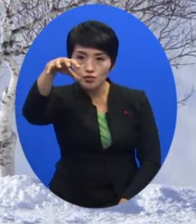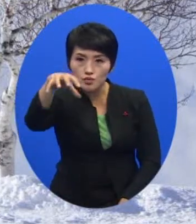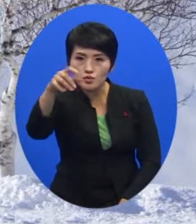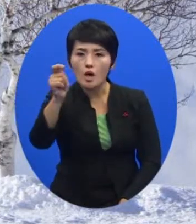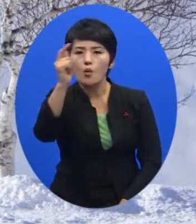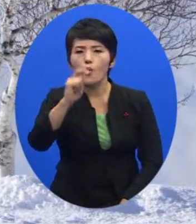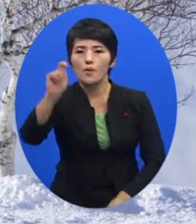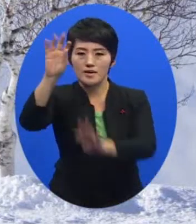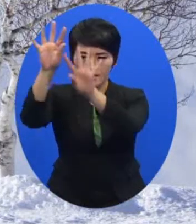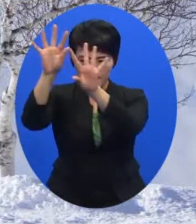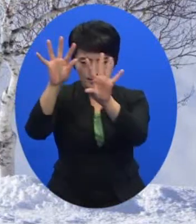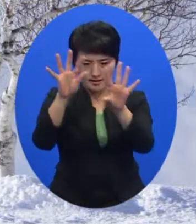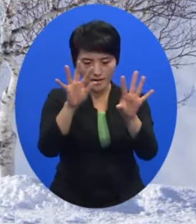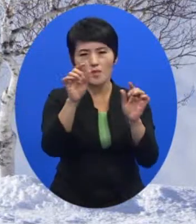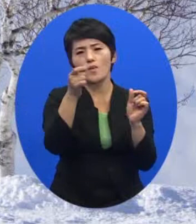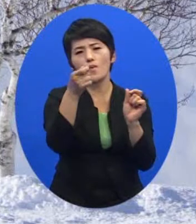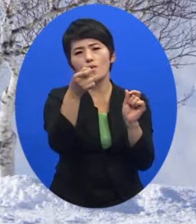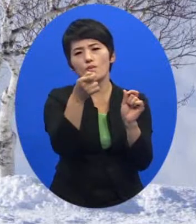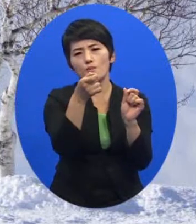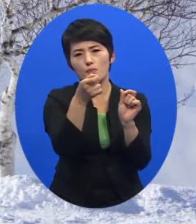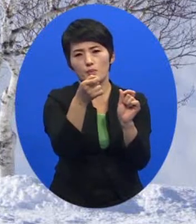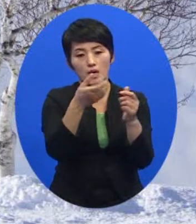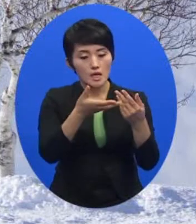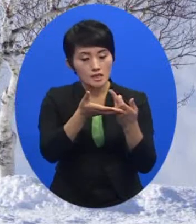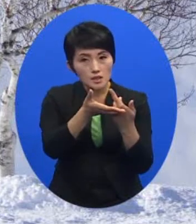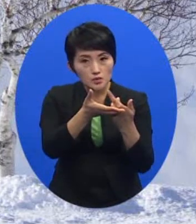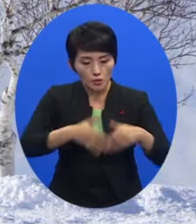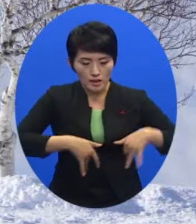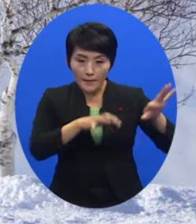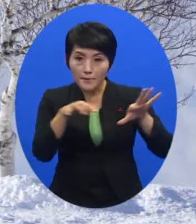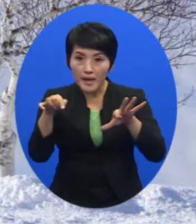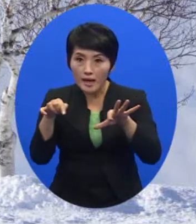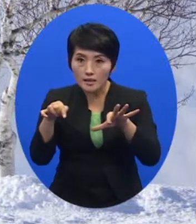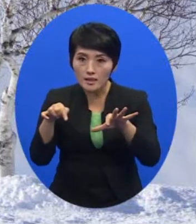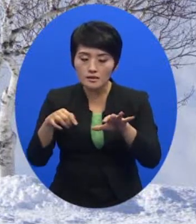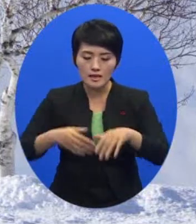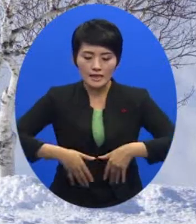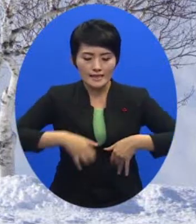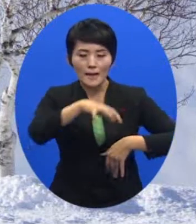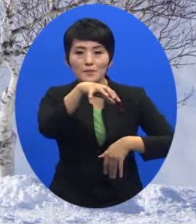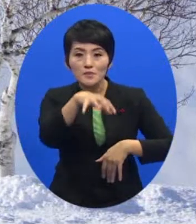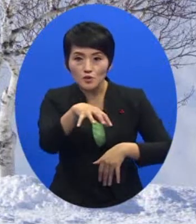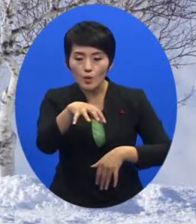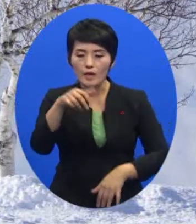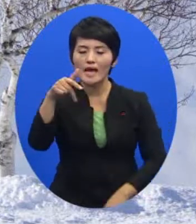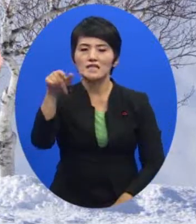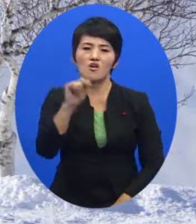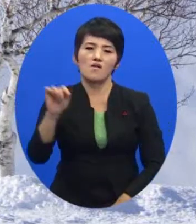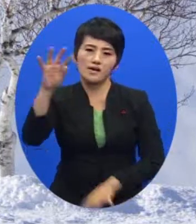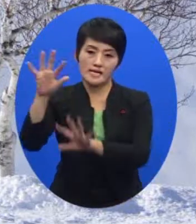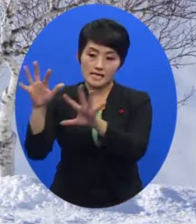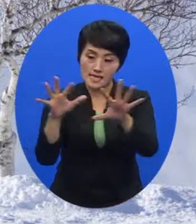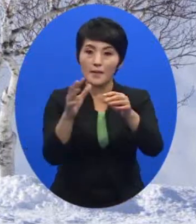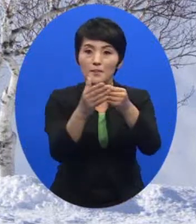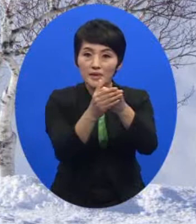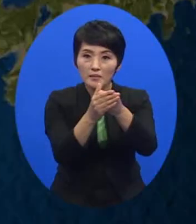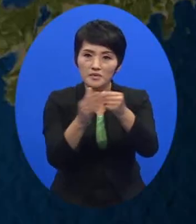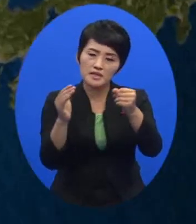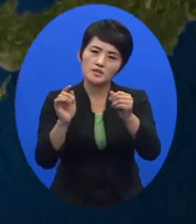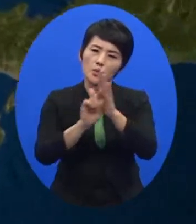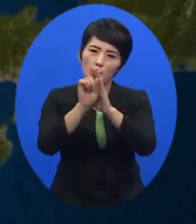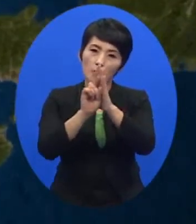있는 고기압의 가장자리에 들겠는데요. 제주도와 남해안은 제주도 남쪽 해상을 지나는 기압골의 영향을